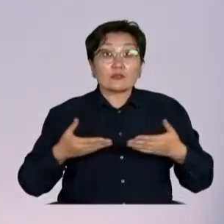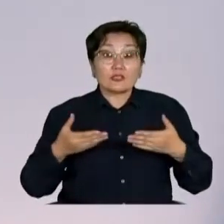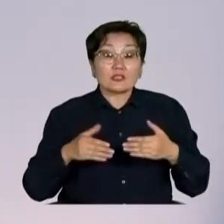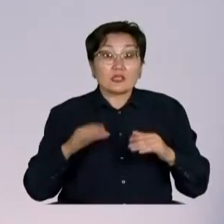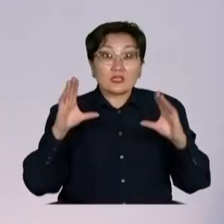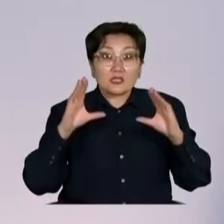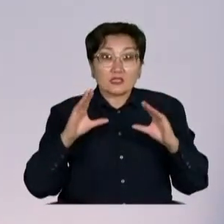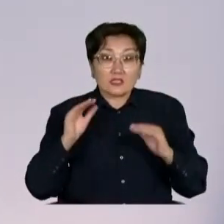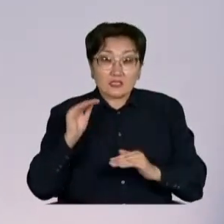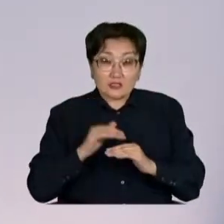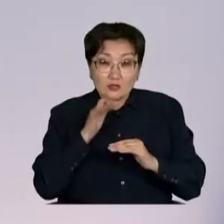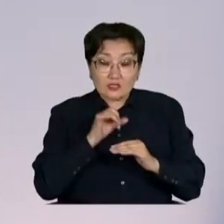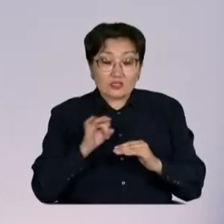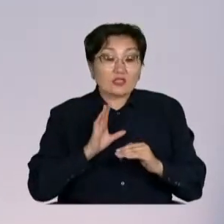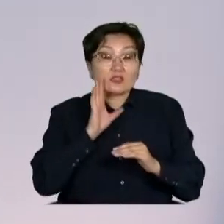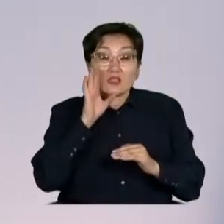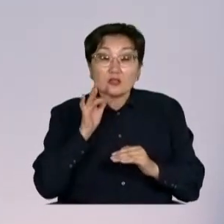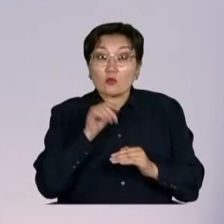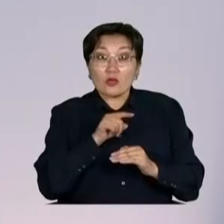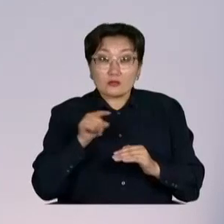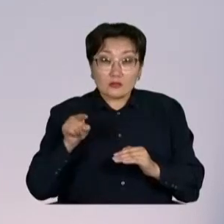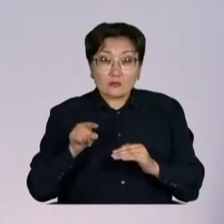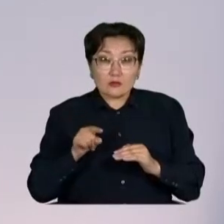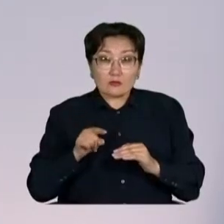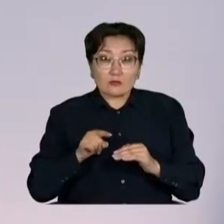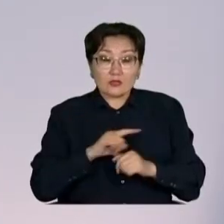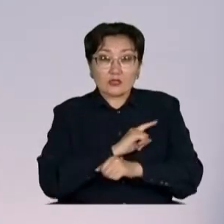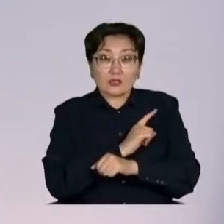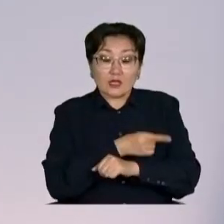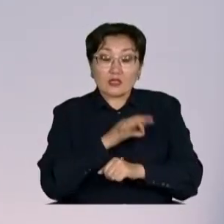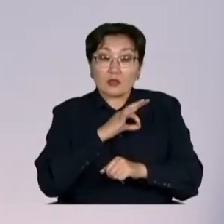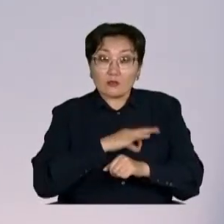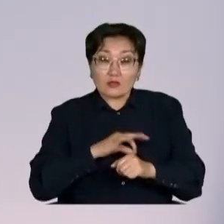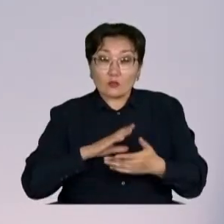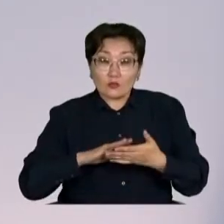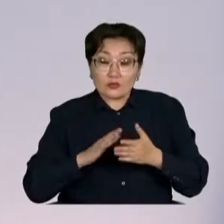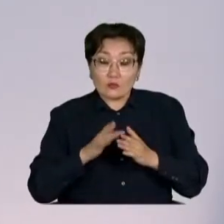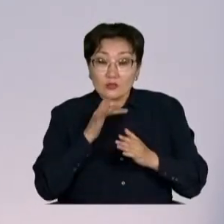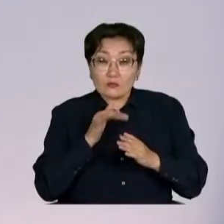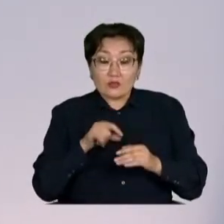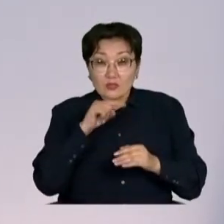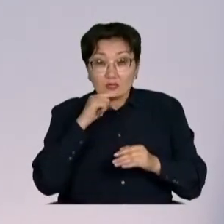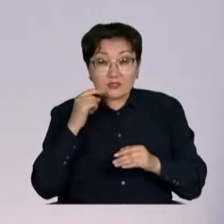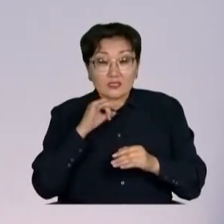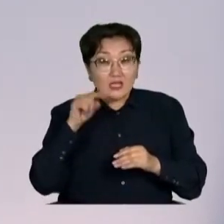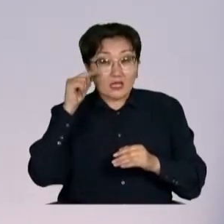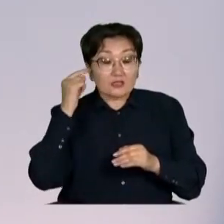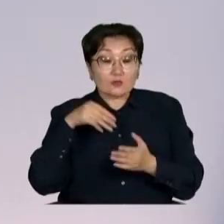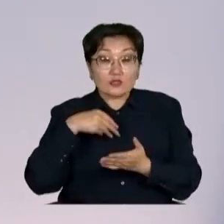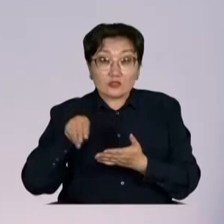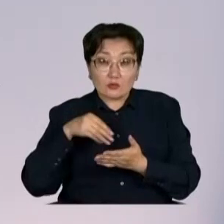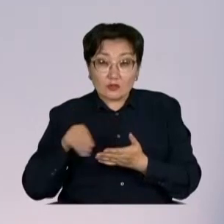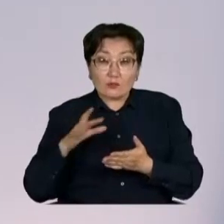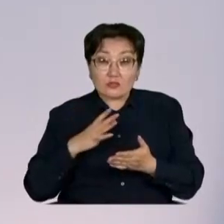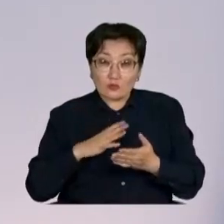кешкі уақытта және таңертеңгі уақытта қатты пайдаланатын жағдайда біз Ресейден және Қырғызстаннан сатып алуға мәжбүр болып